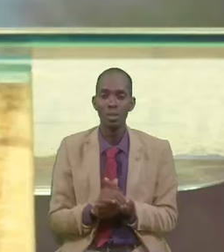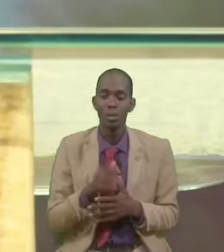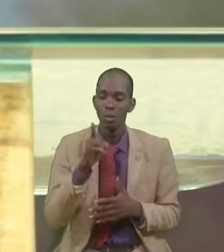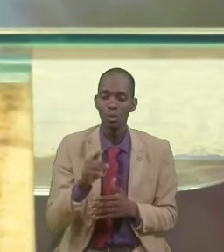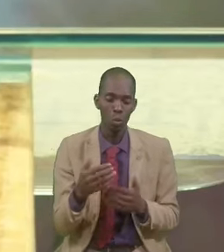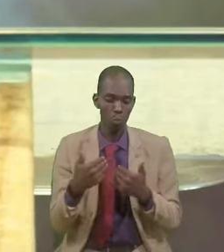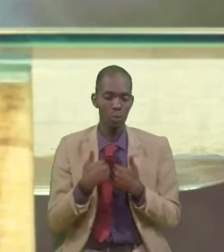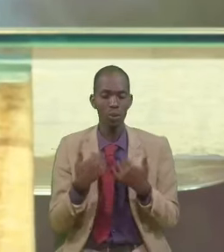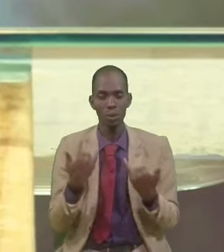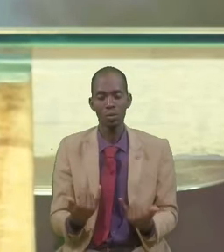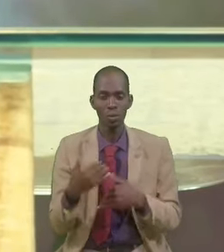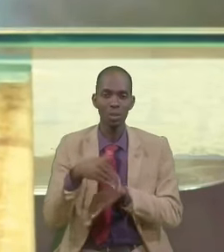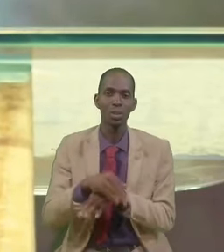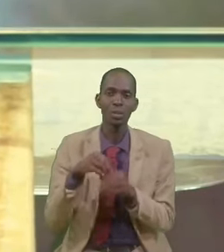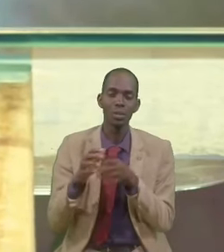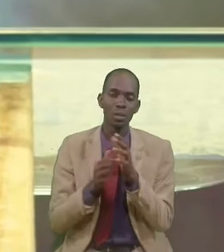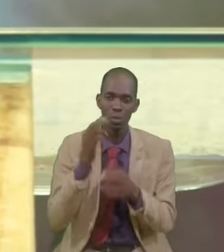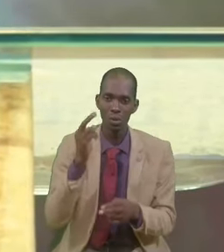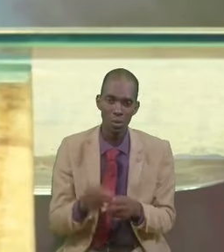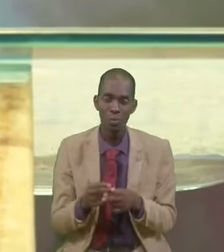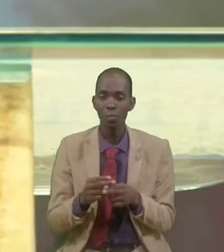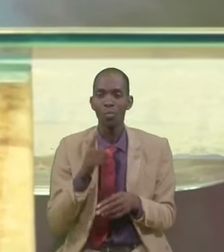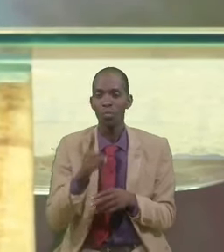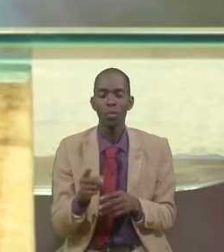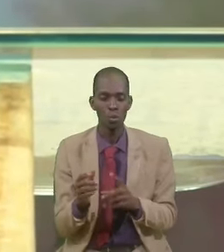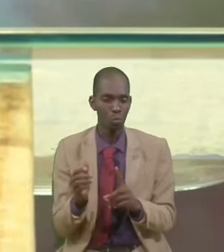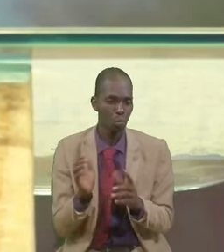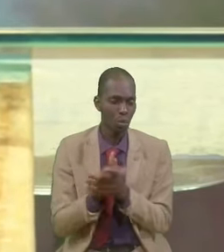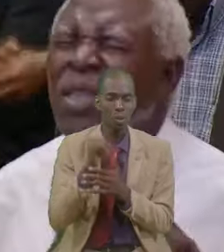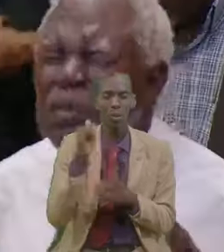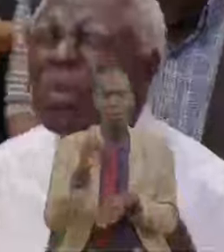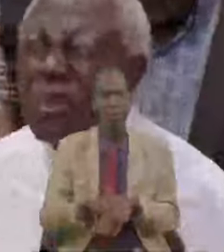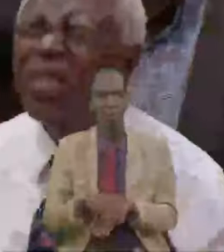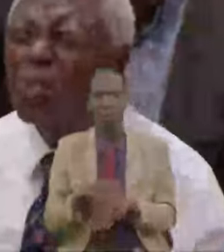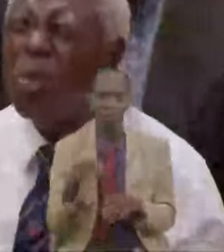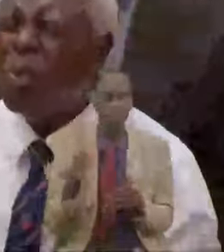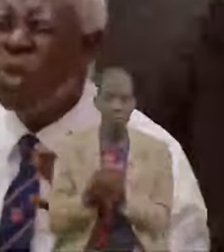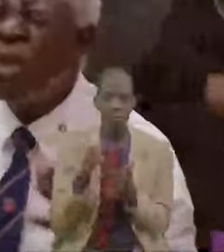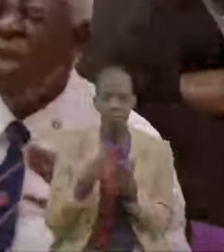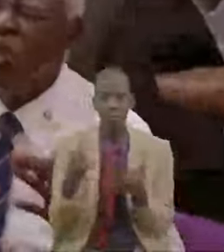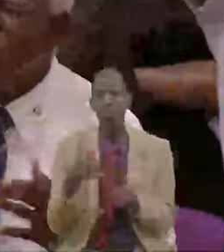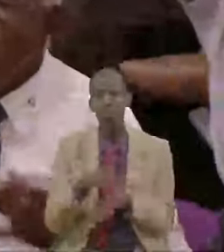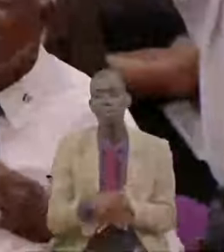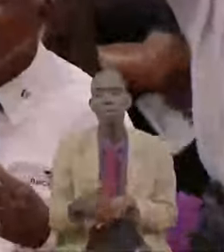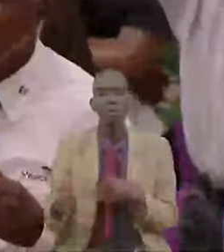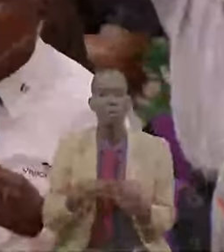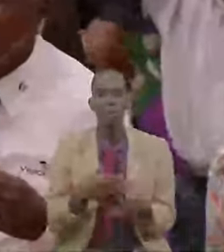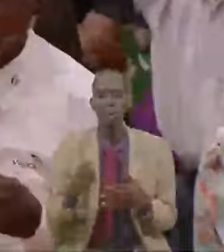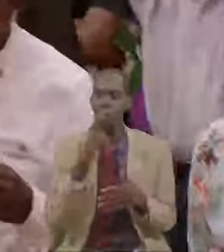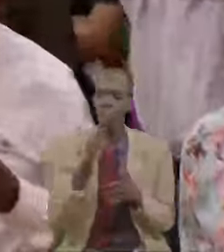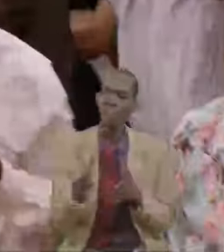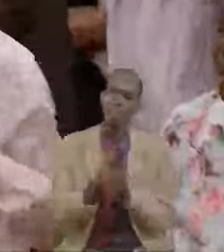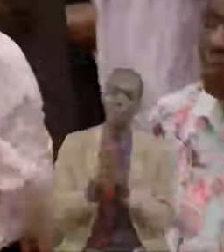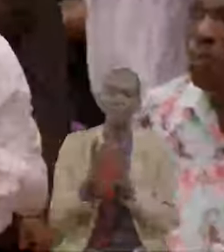Vous allez posséder ce soir. Vous allez attraper cela ce soir. Quel que soit ce que vous demandez au